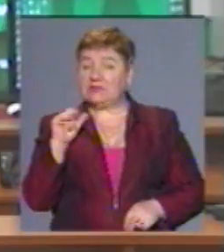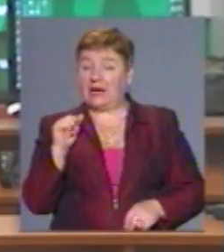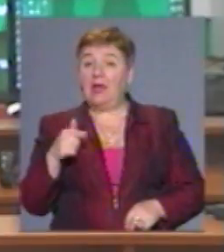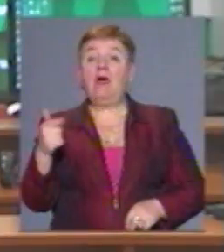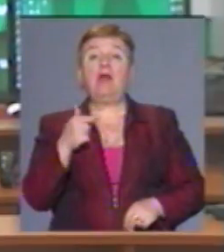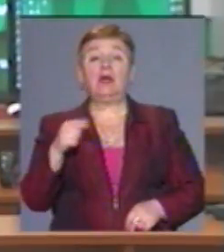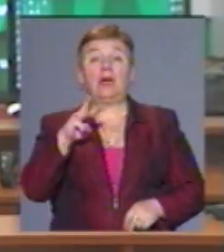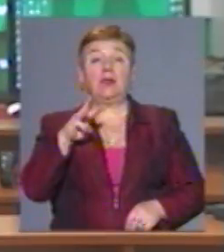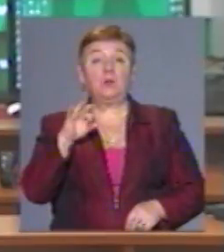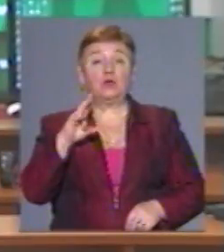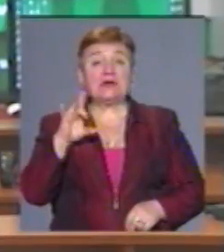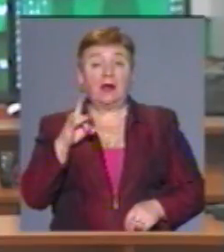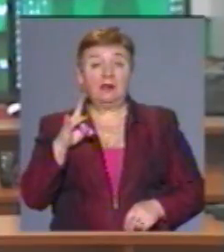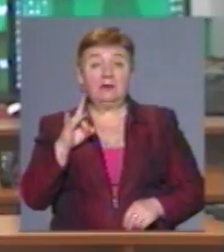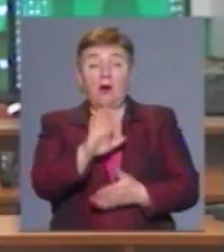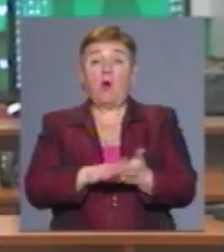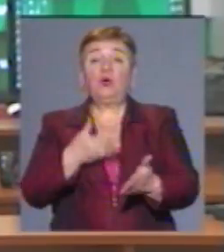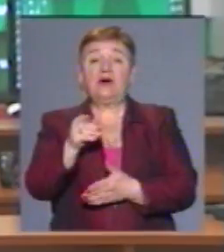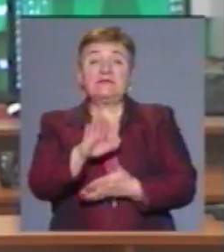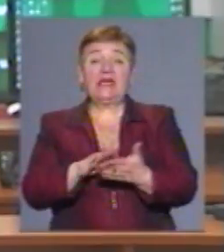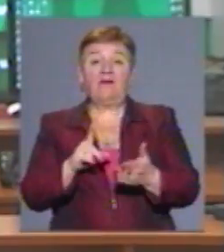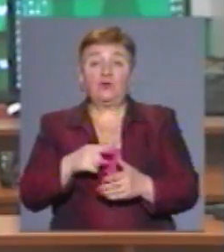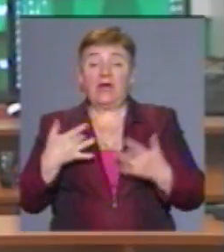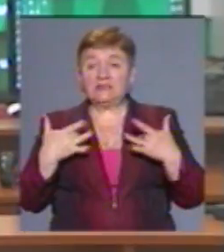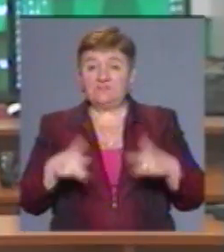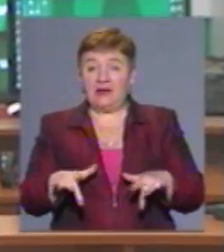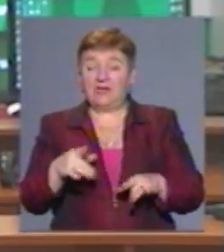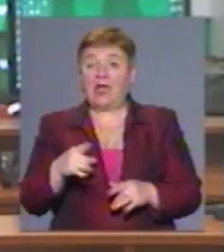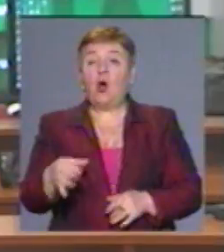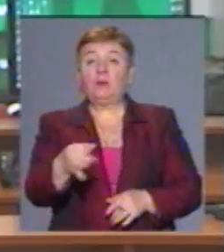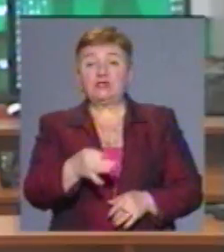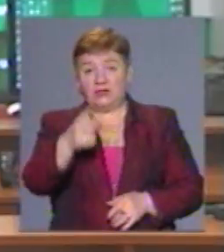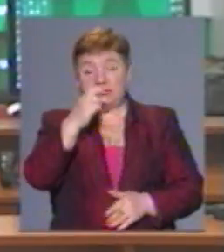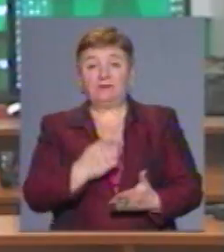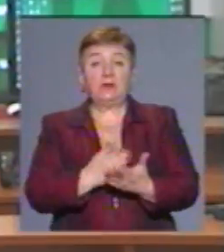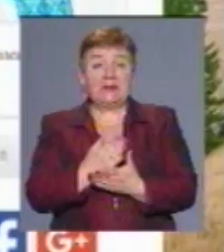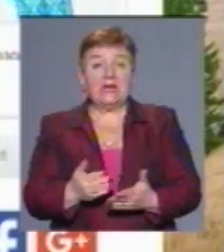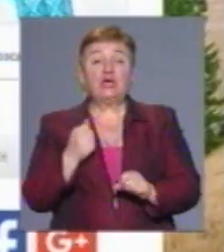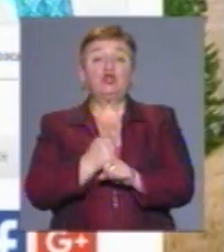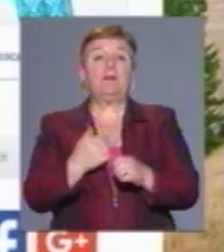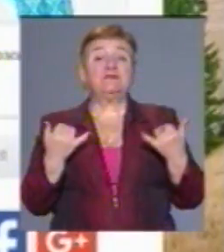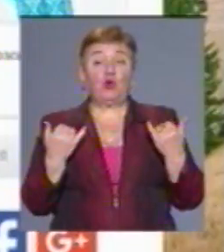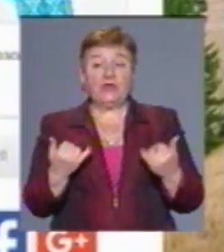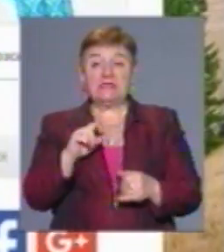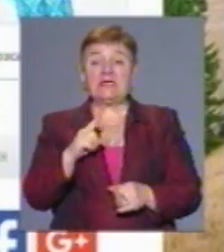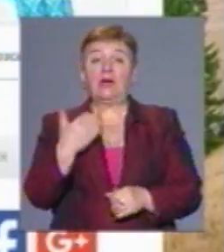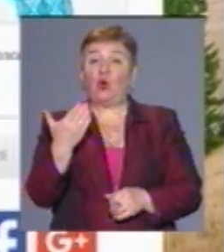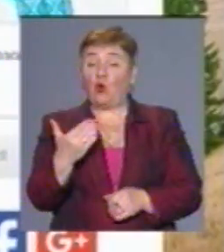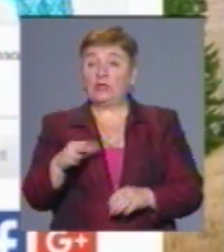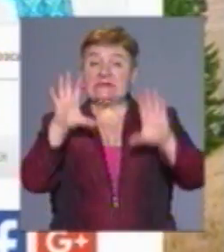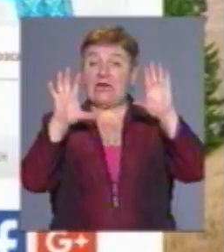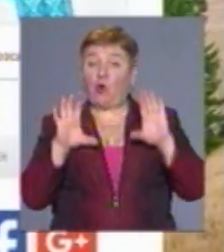Геннадій Москаль подав заяву про звільнення з посади голови Закарпатської облдержадміністрації. Зробив це сьогодні, за його словами, згідно із